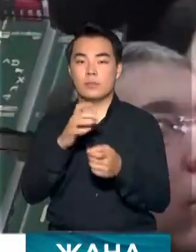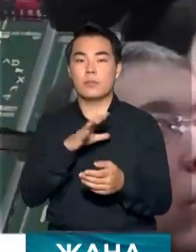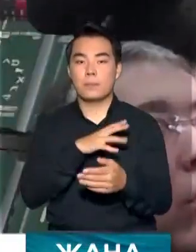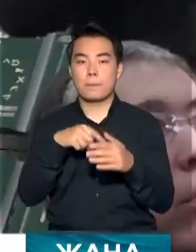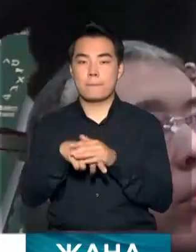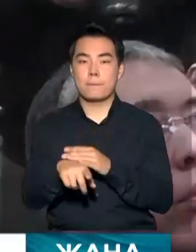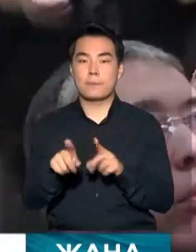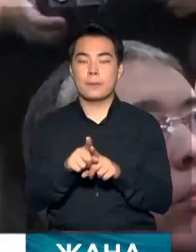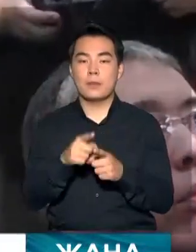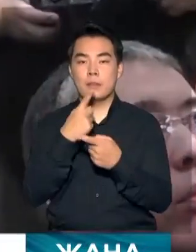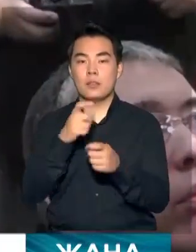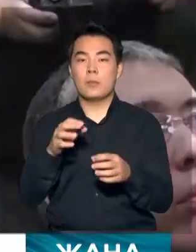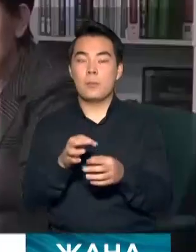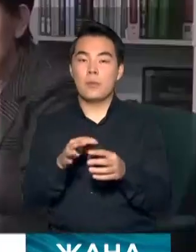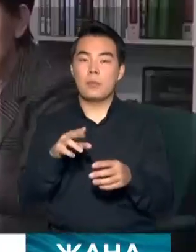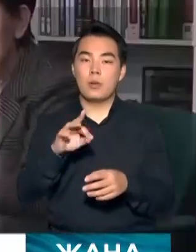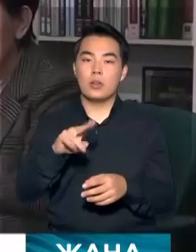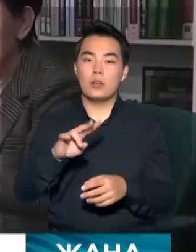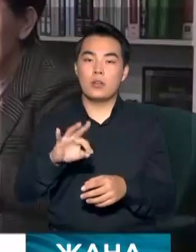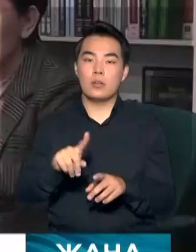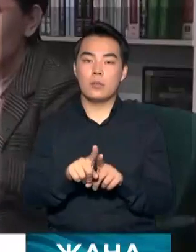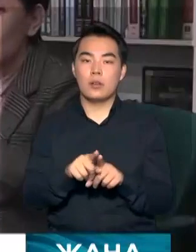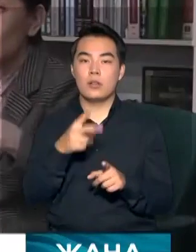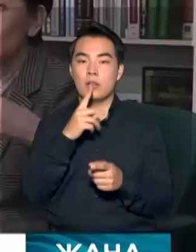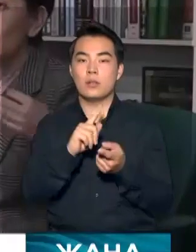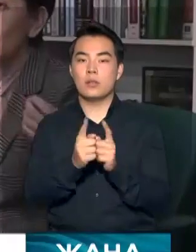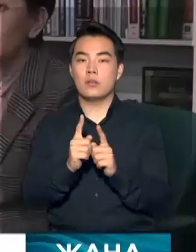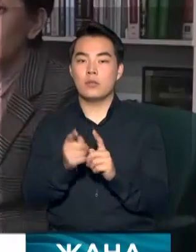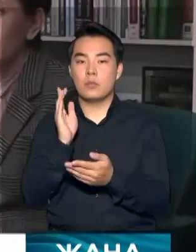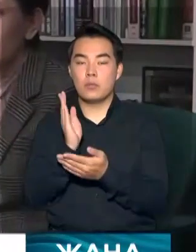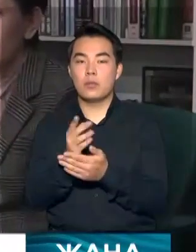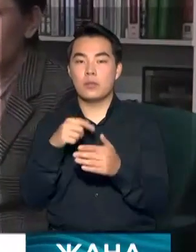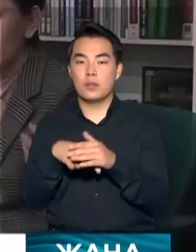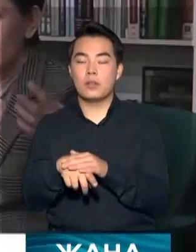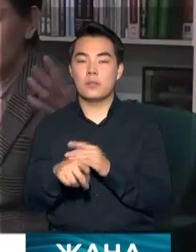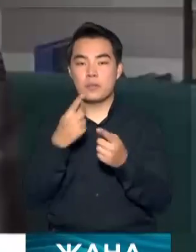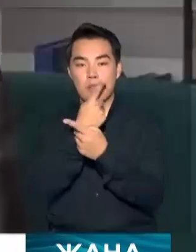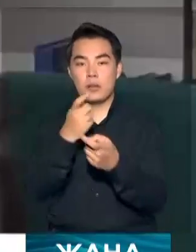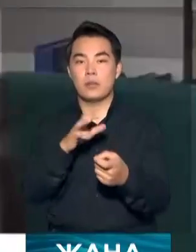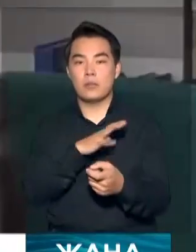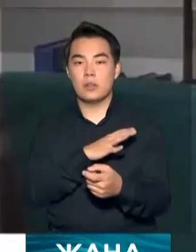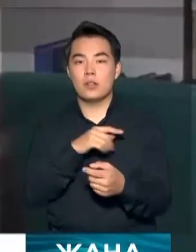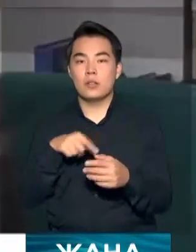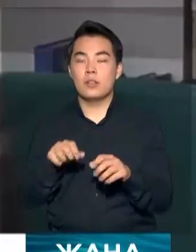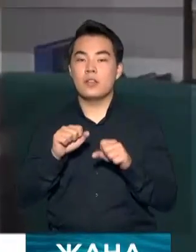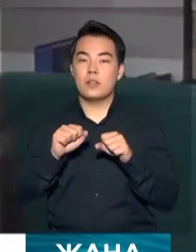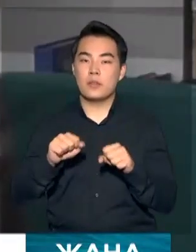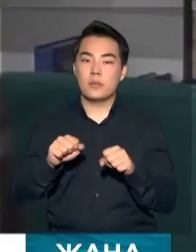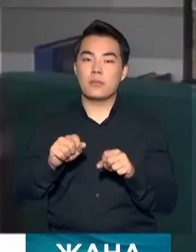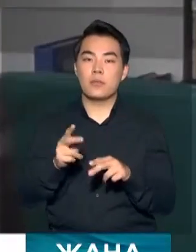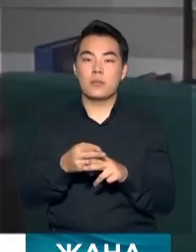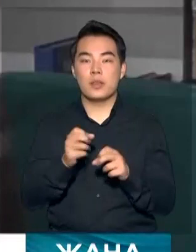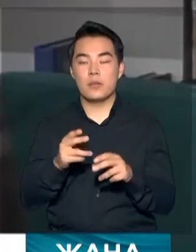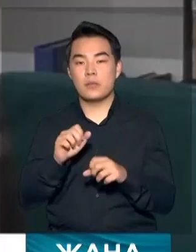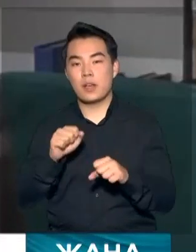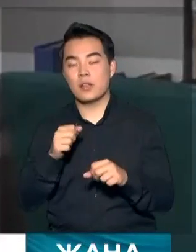тарапынан сұраныс болса, полигон туралы заңға тиісті өзгеріс енгізілетінін жеткізді. Қазір осы орайда денсаулық сақтау және экология